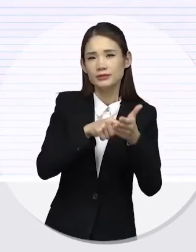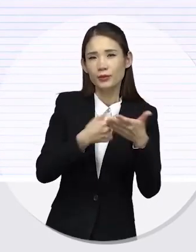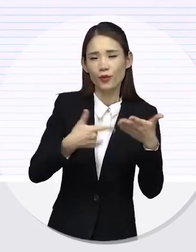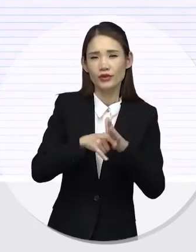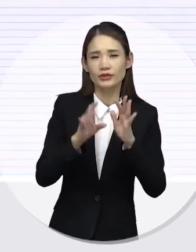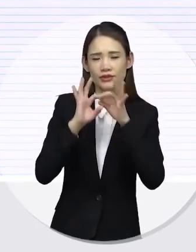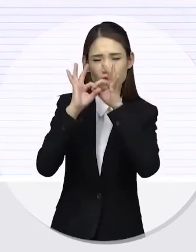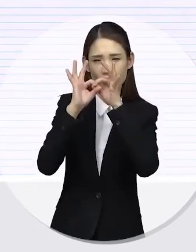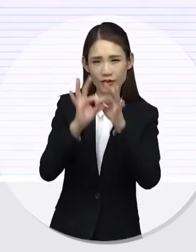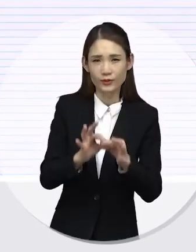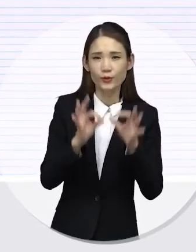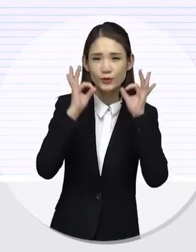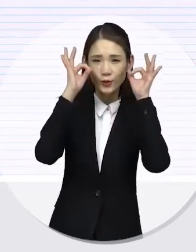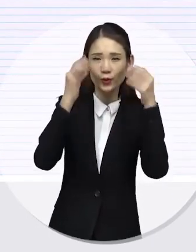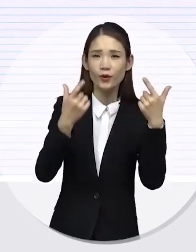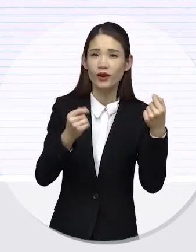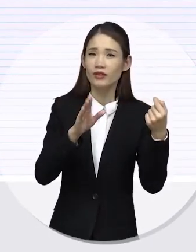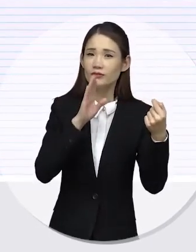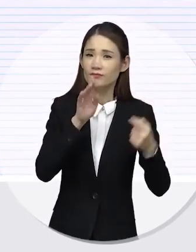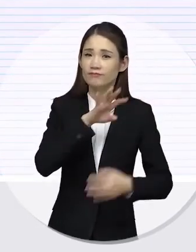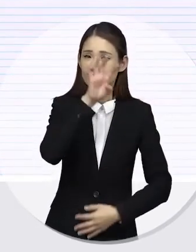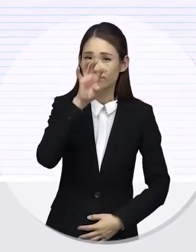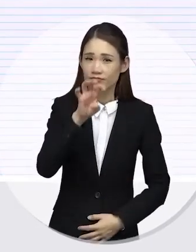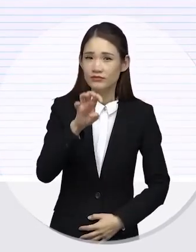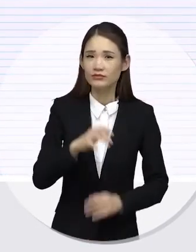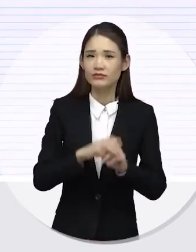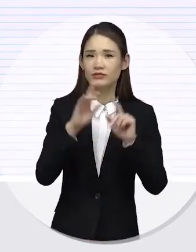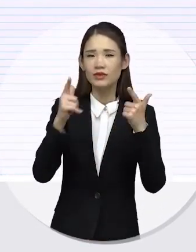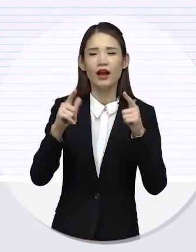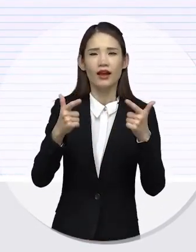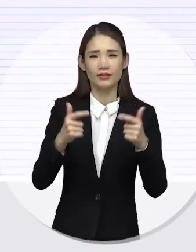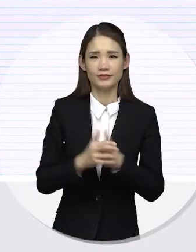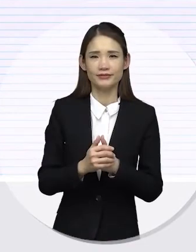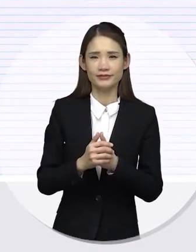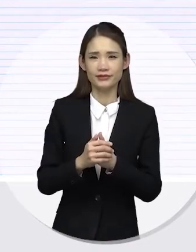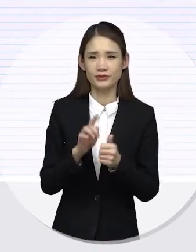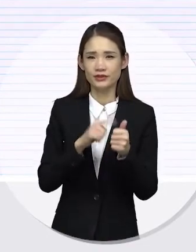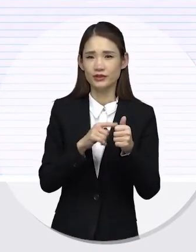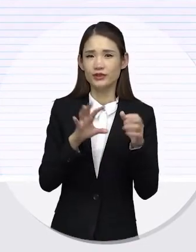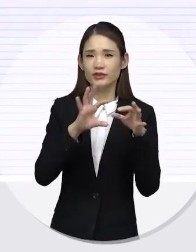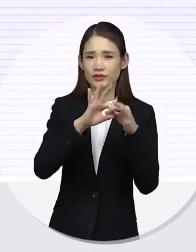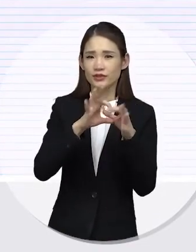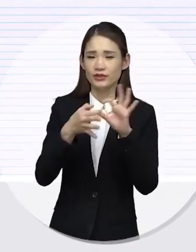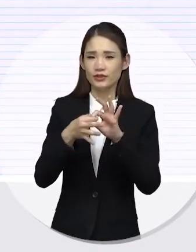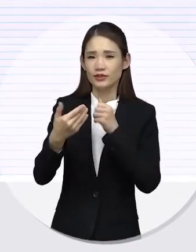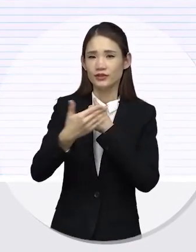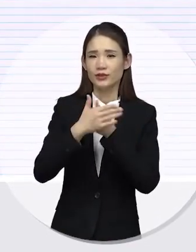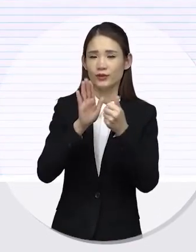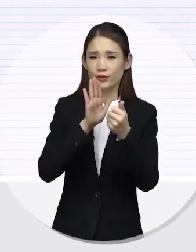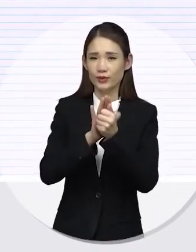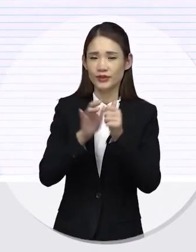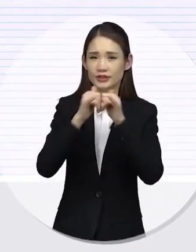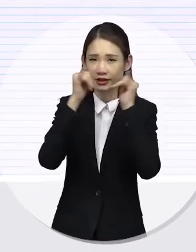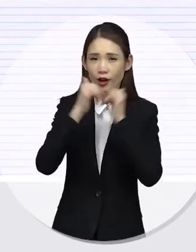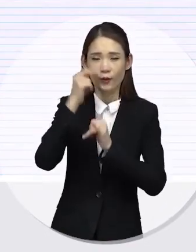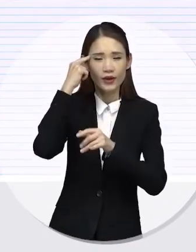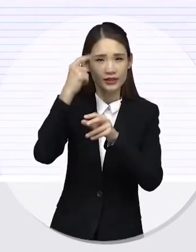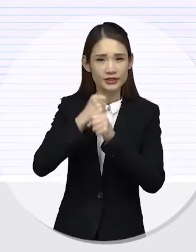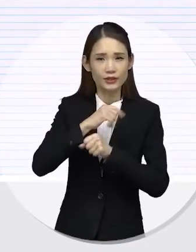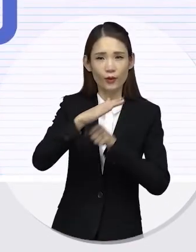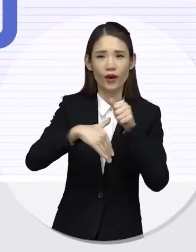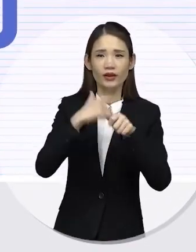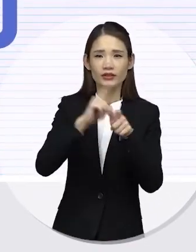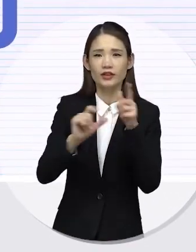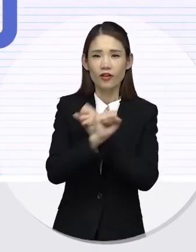위해 끊임없이 노력하는 것이 맞을까요? 아닙니다. 그와 상호작용하는 다양한 사회적 인식과